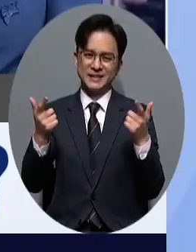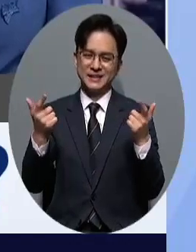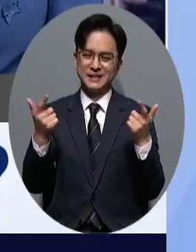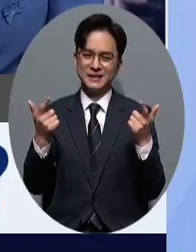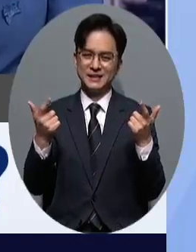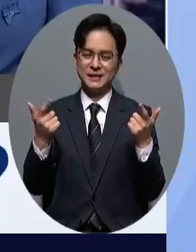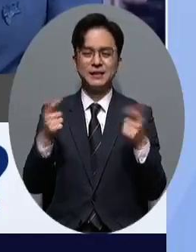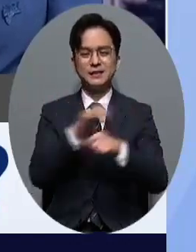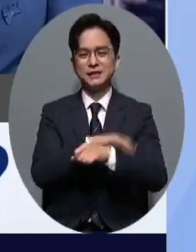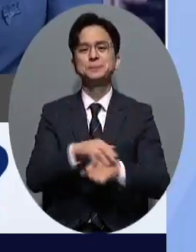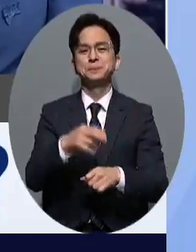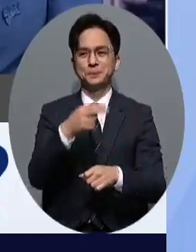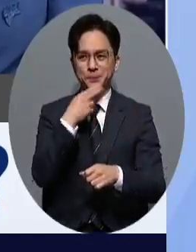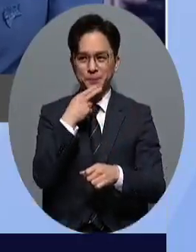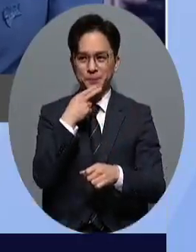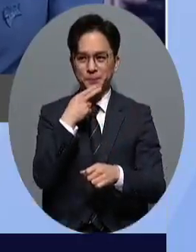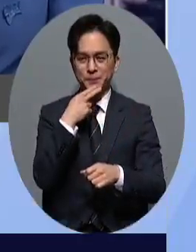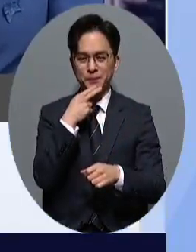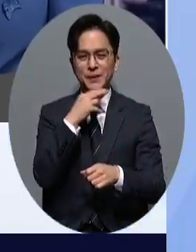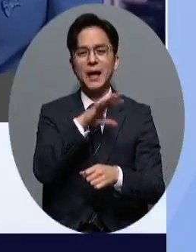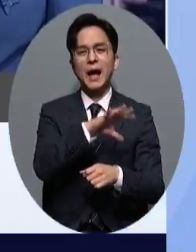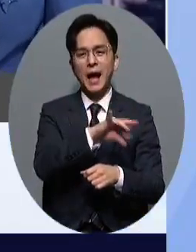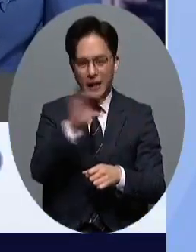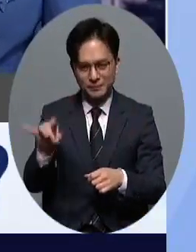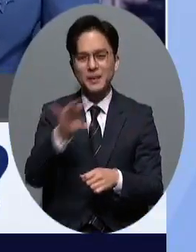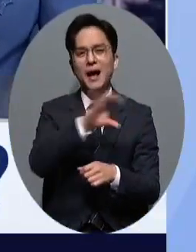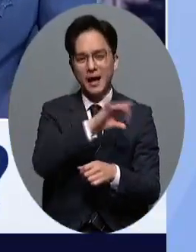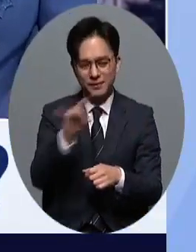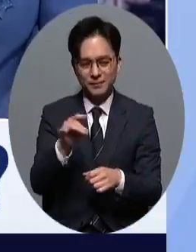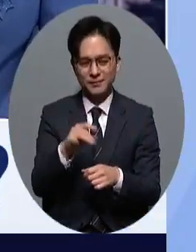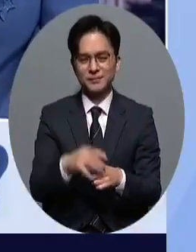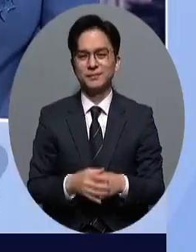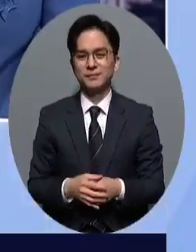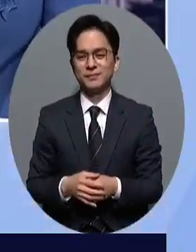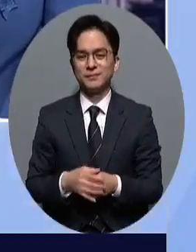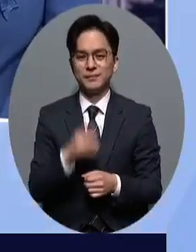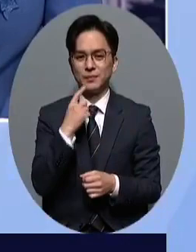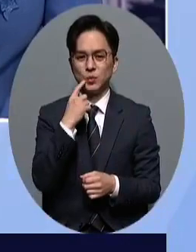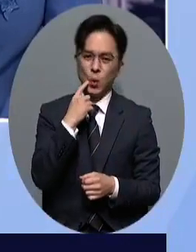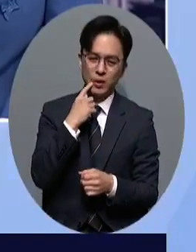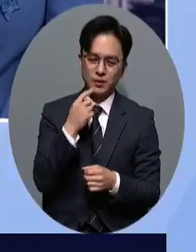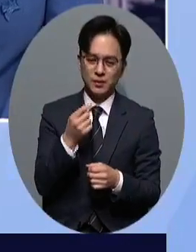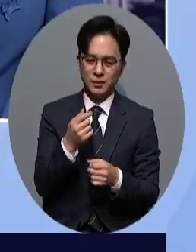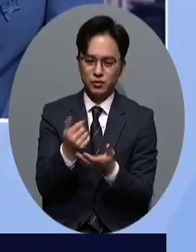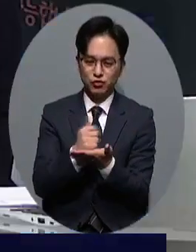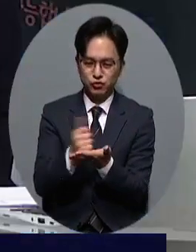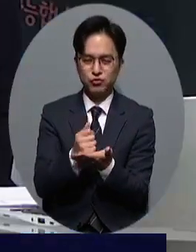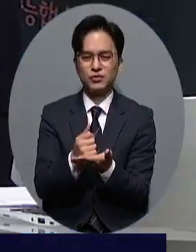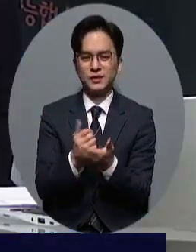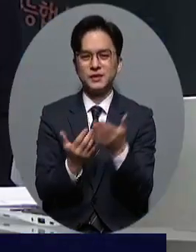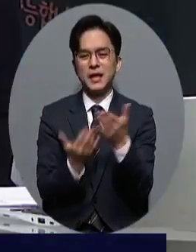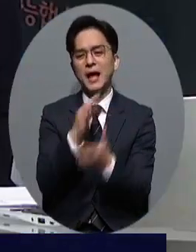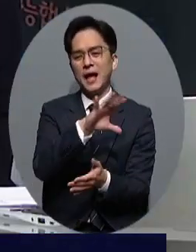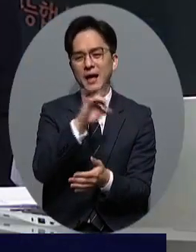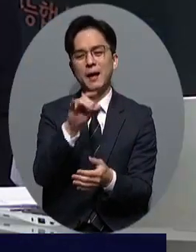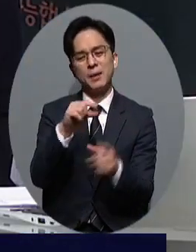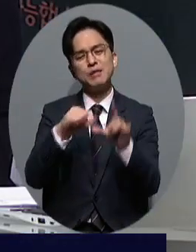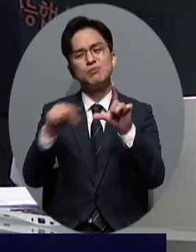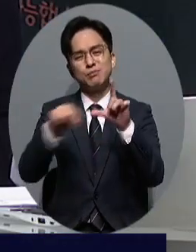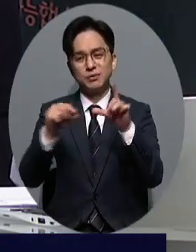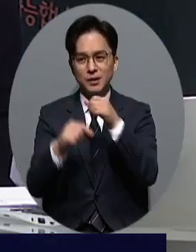때에는 좀 중증으로 가는 예례가 있었습니다. 아, 네. 그 말씀하신 것처럼 이제 지난 뭐 코로나 2년 동안은